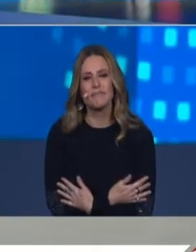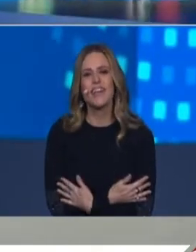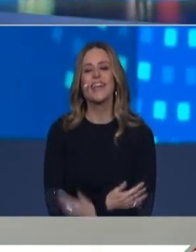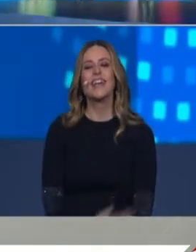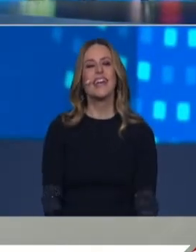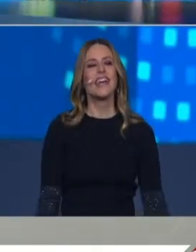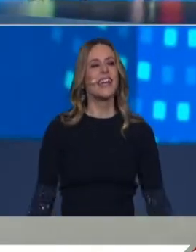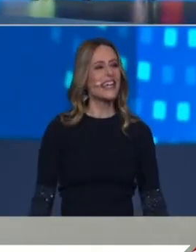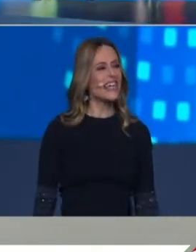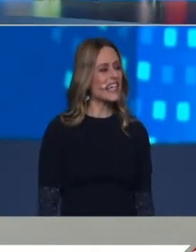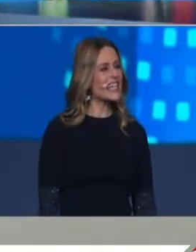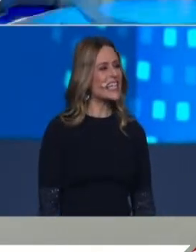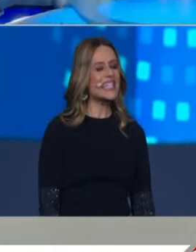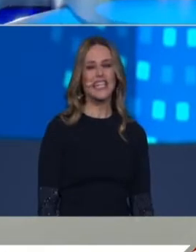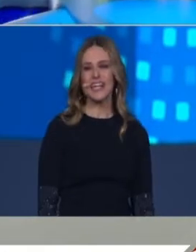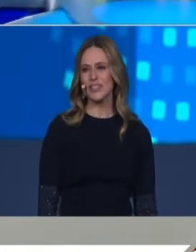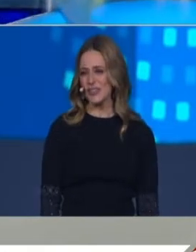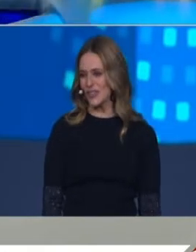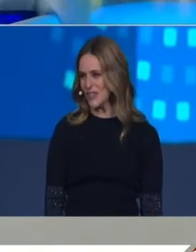بتعلي من